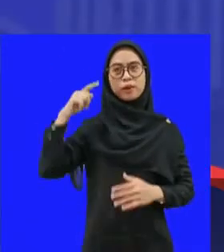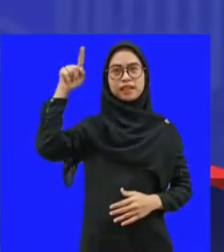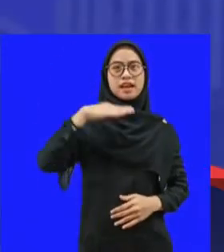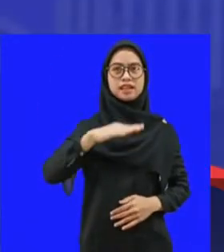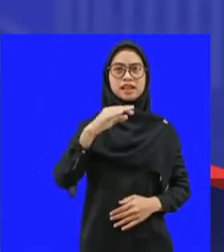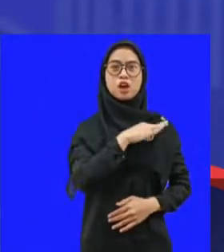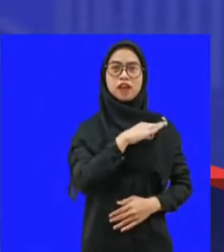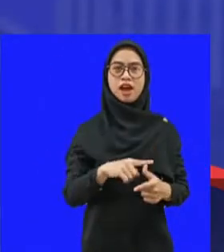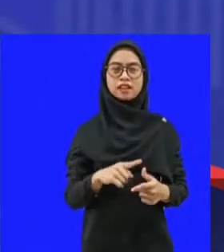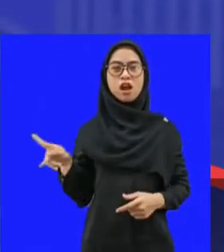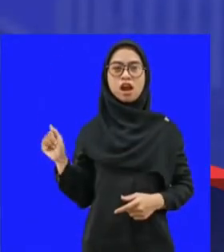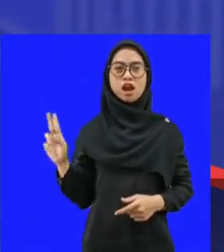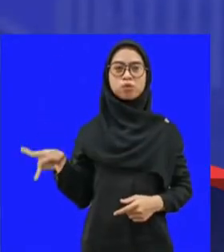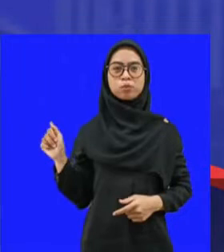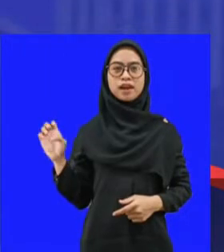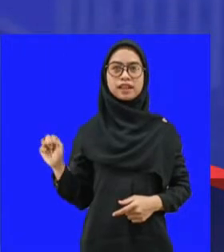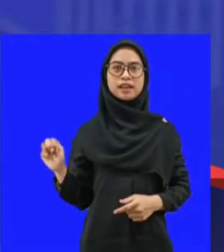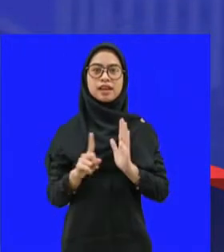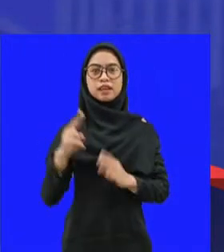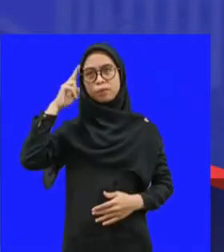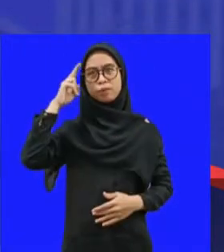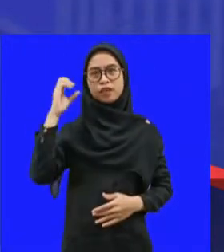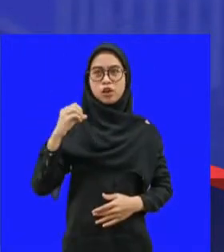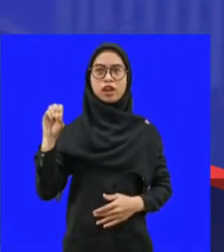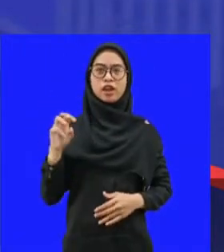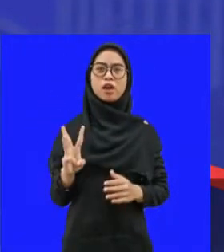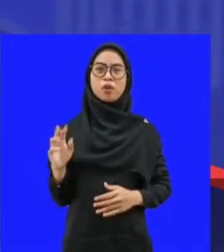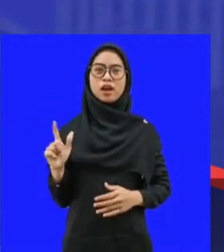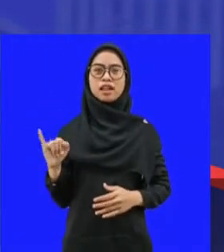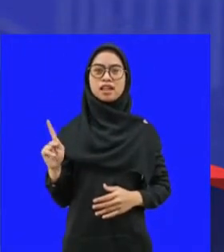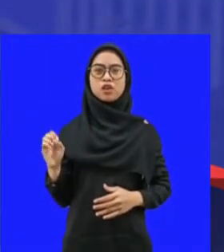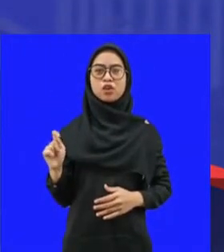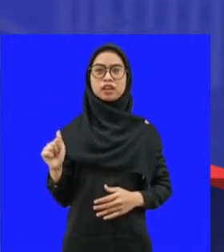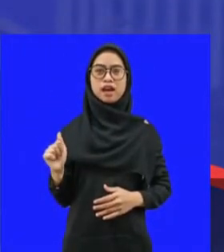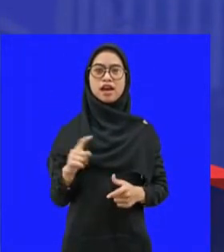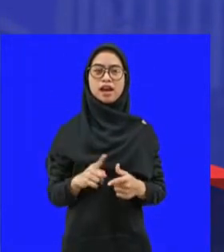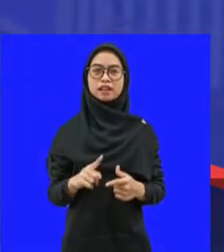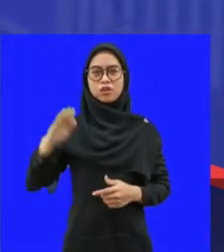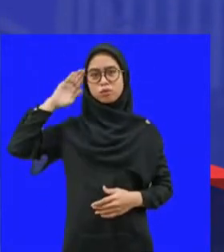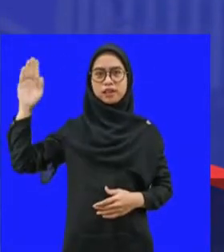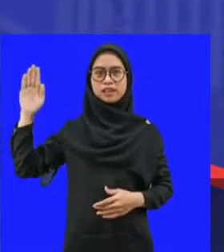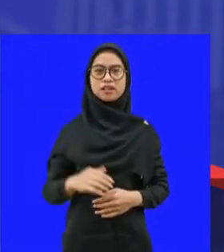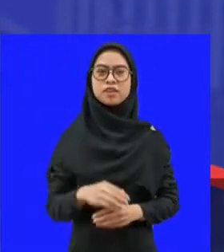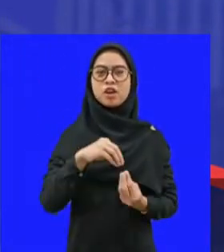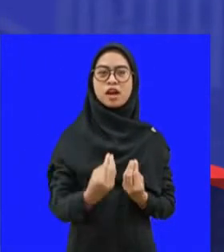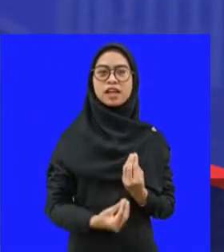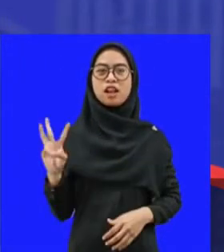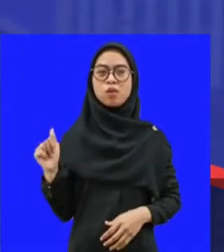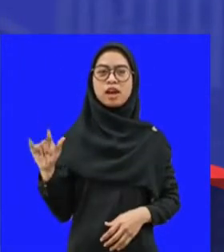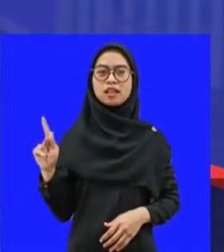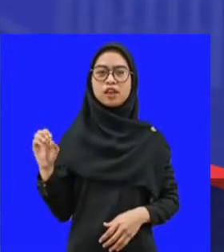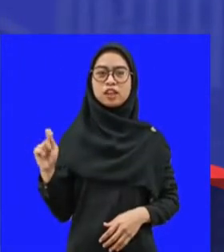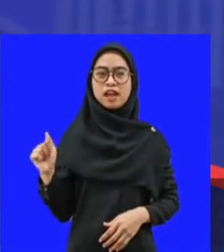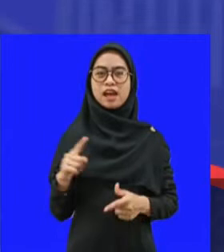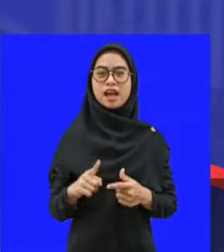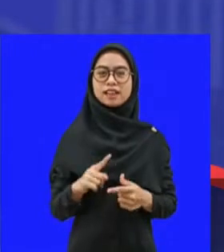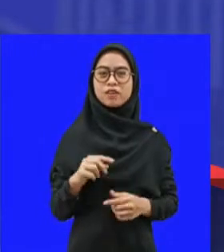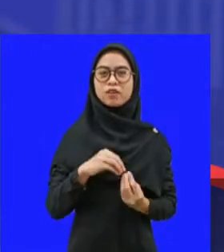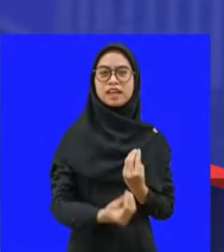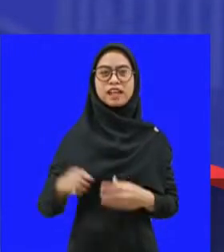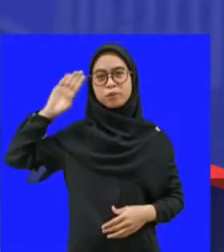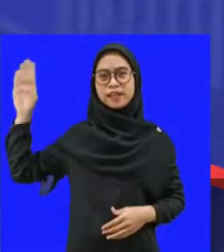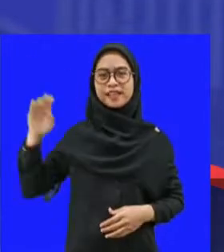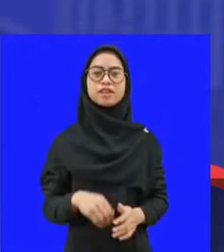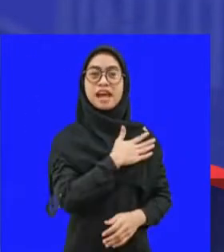Untuk pemerintah tingkat kota atau kabupaten dipimpin oleh wali kota atau bupati, wakil wali kota